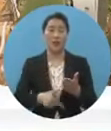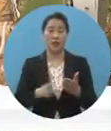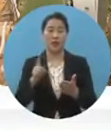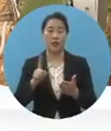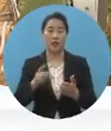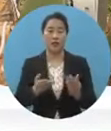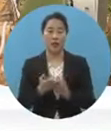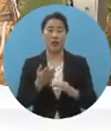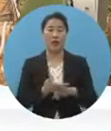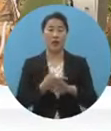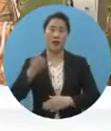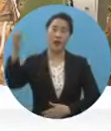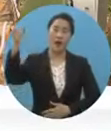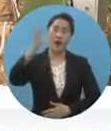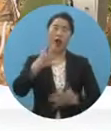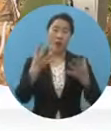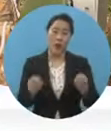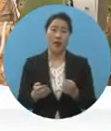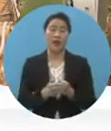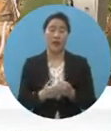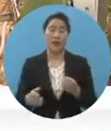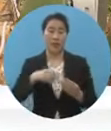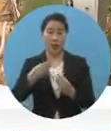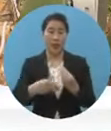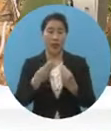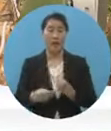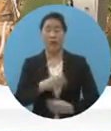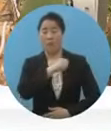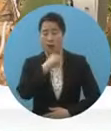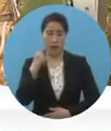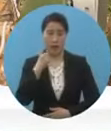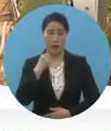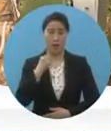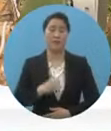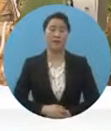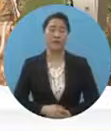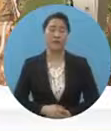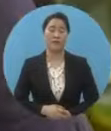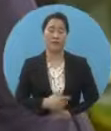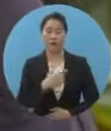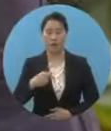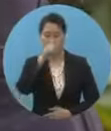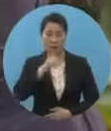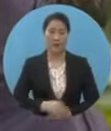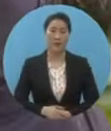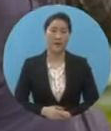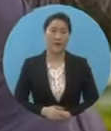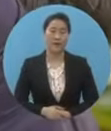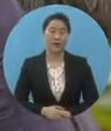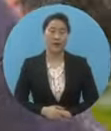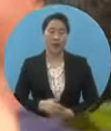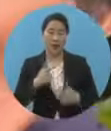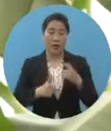일조량이 너무 좋아서 어바나 맛도 좋고 식감도 좋고 너무 좋은거 같습니다 바나나 농사는